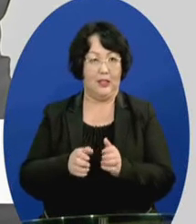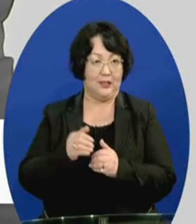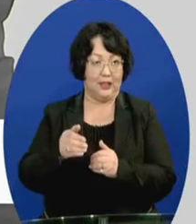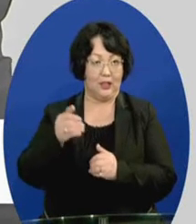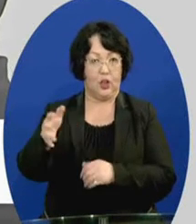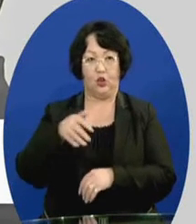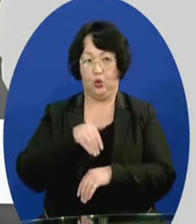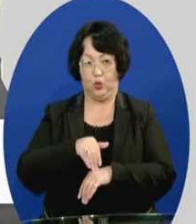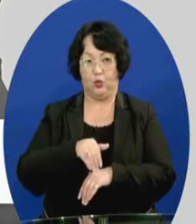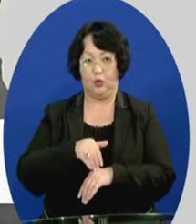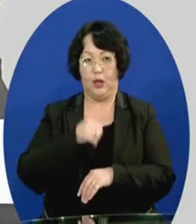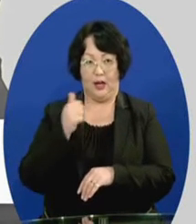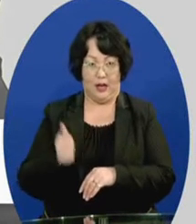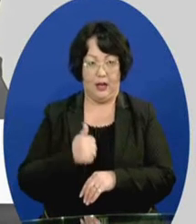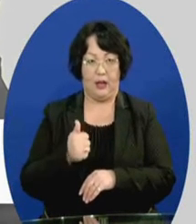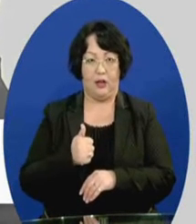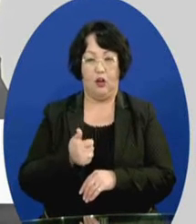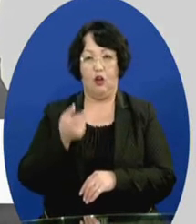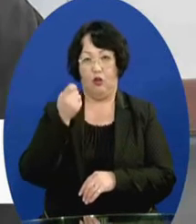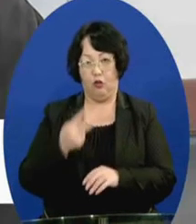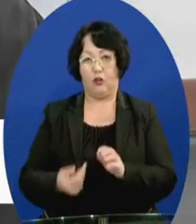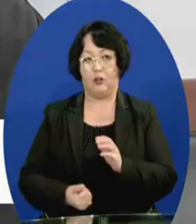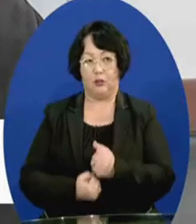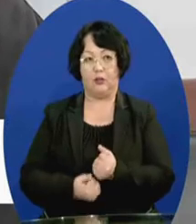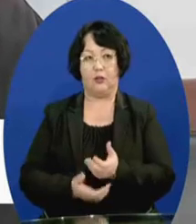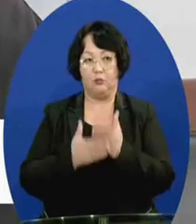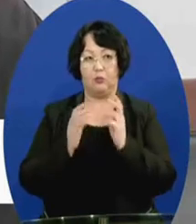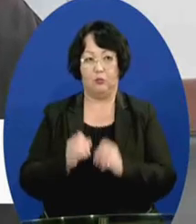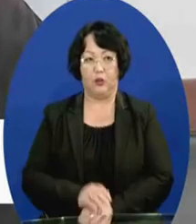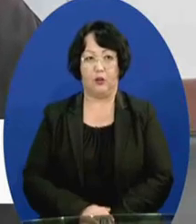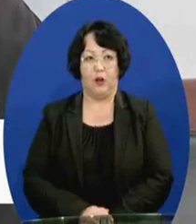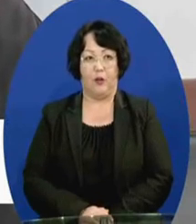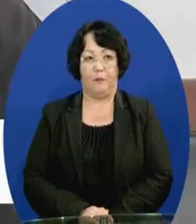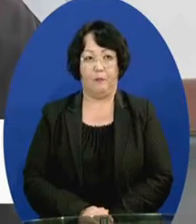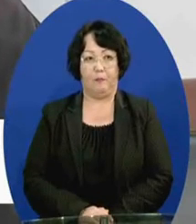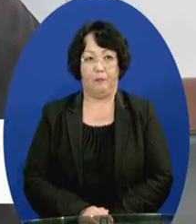цаашдын доктортой байдлыг нь хангах одоо гол дэмжлэг болох юм аа.